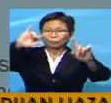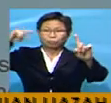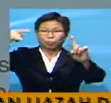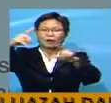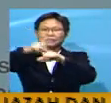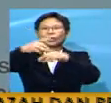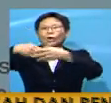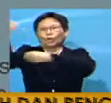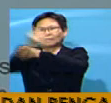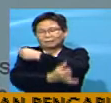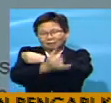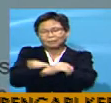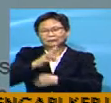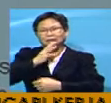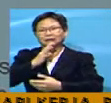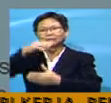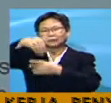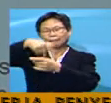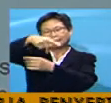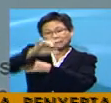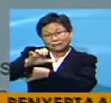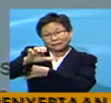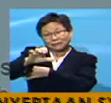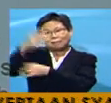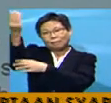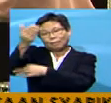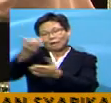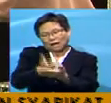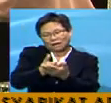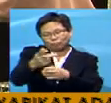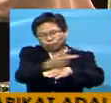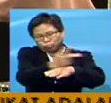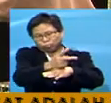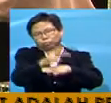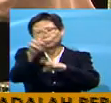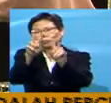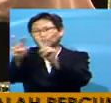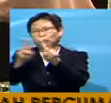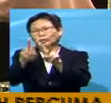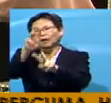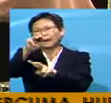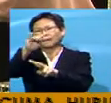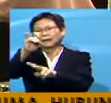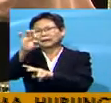luar pesisir. Beliau bercakap dalam sidang media Taklimat Ekonomi Korporat ke-22 MIER.